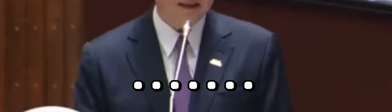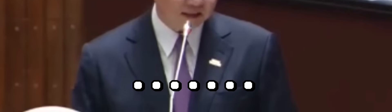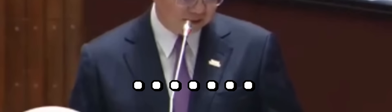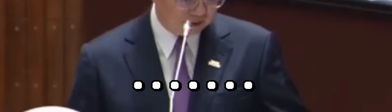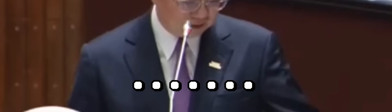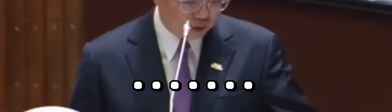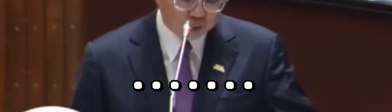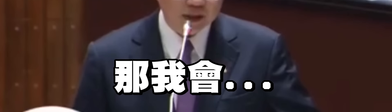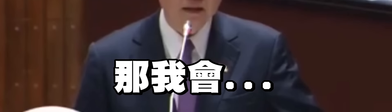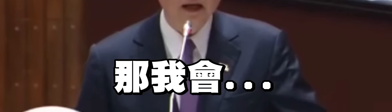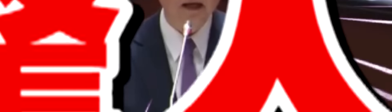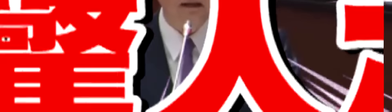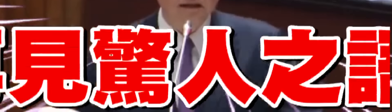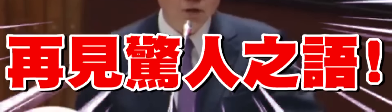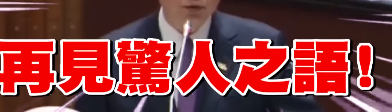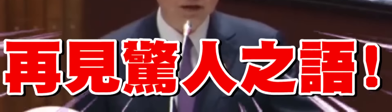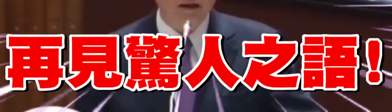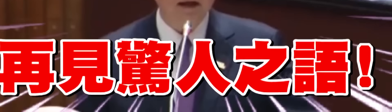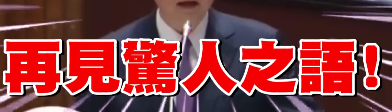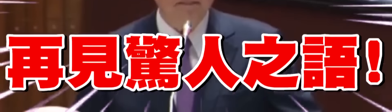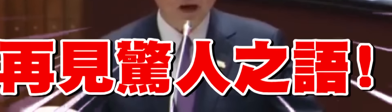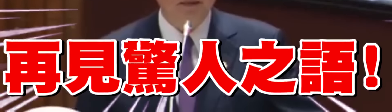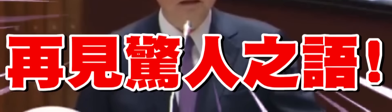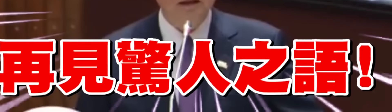吗？ 那我会。